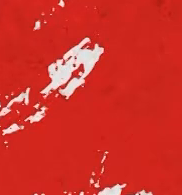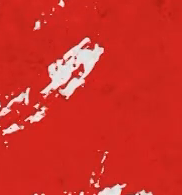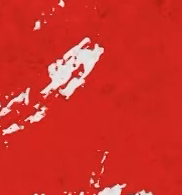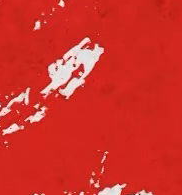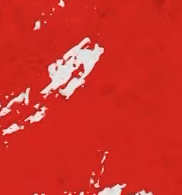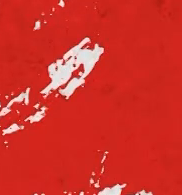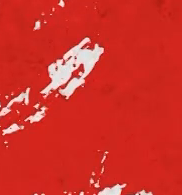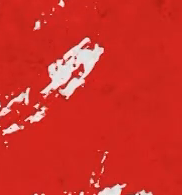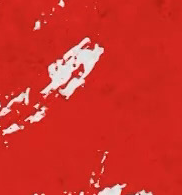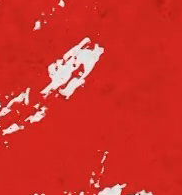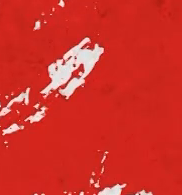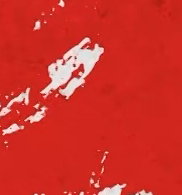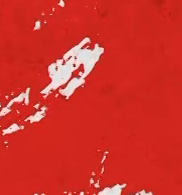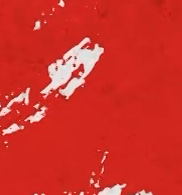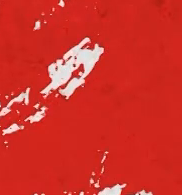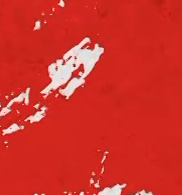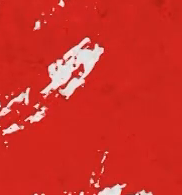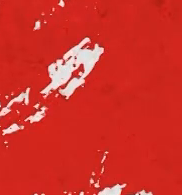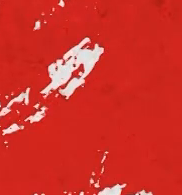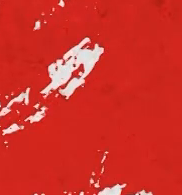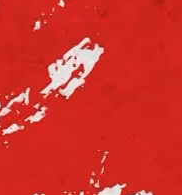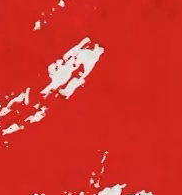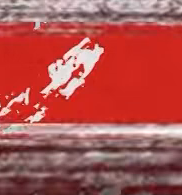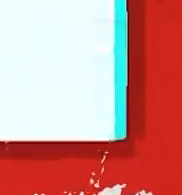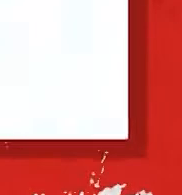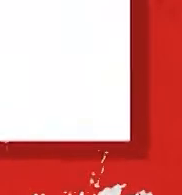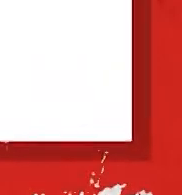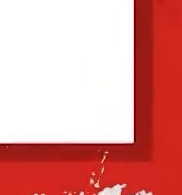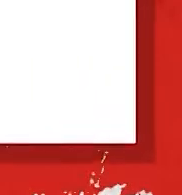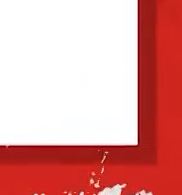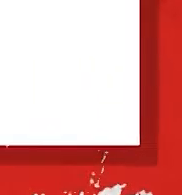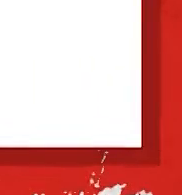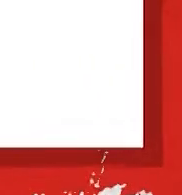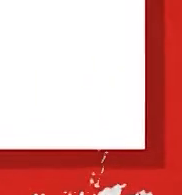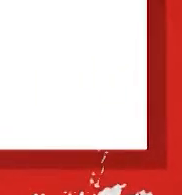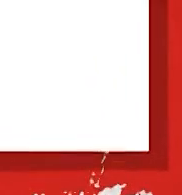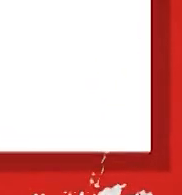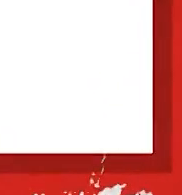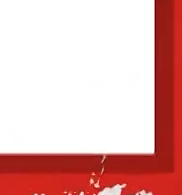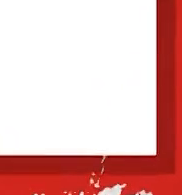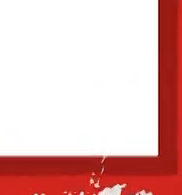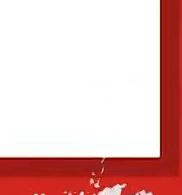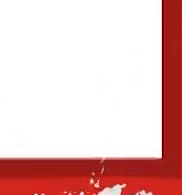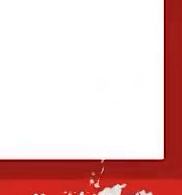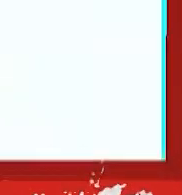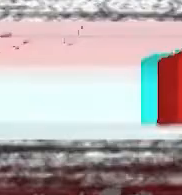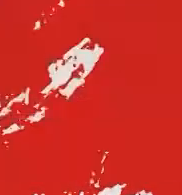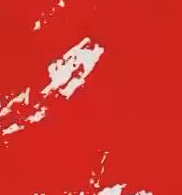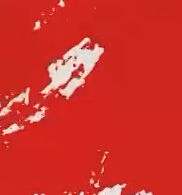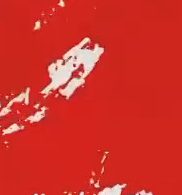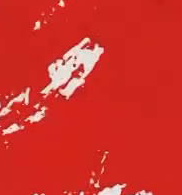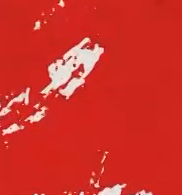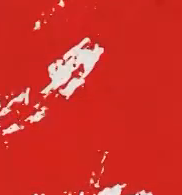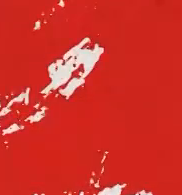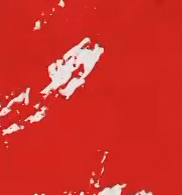juga katanya nih 2 tahun pandemic of it 19 rencananya untuk depopulasi